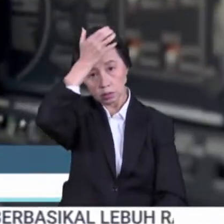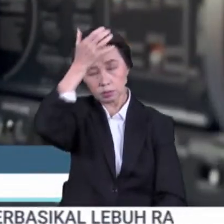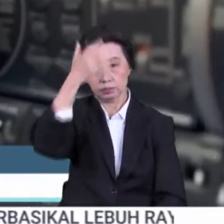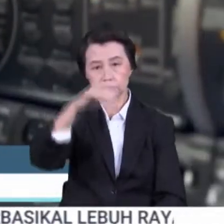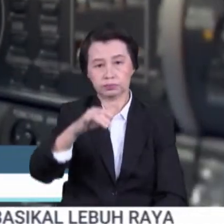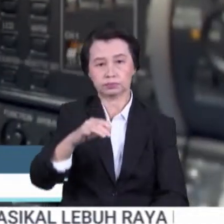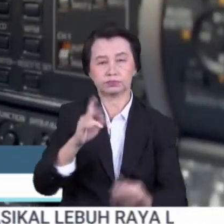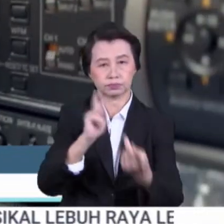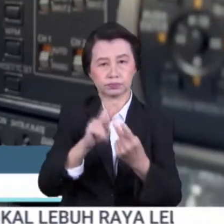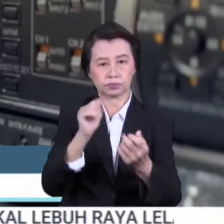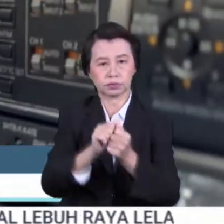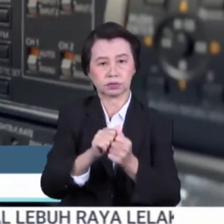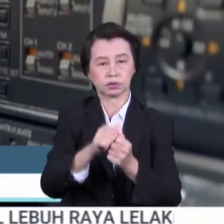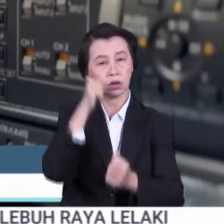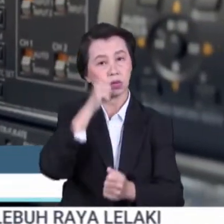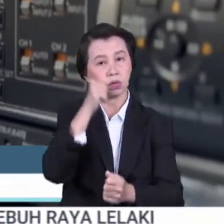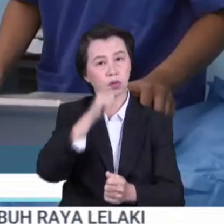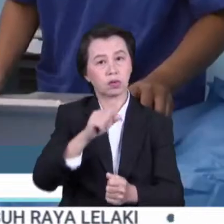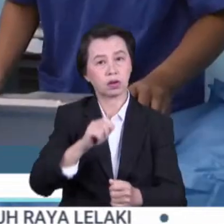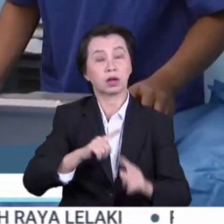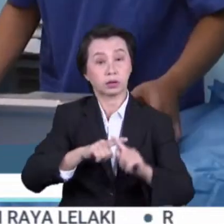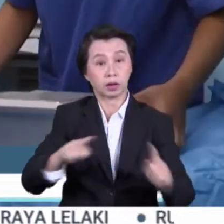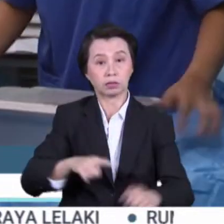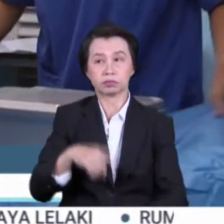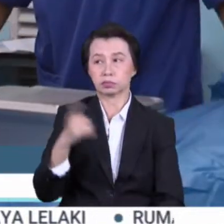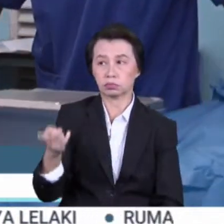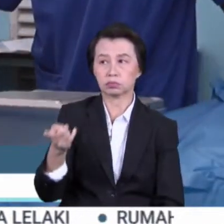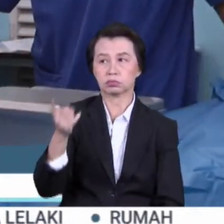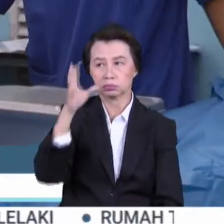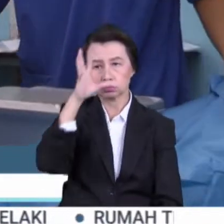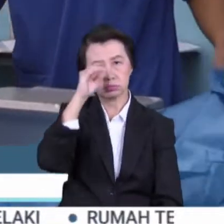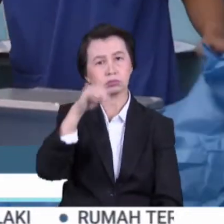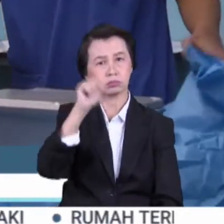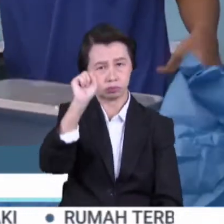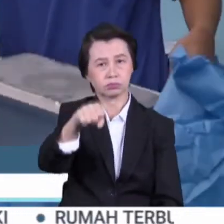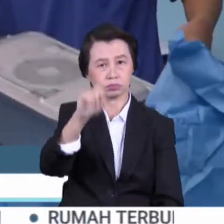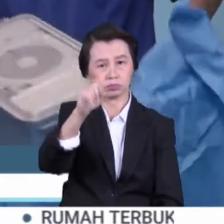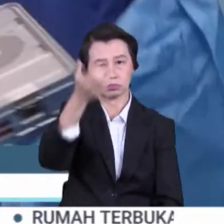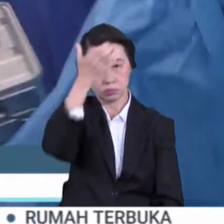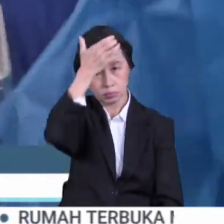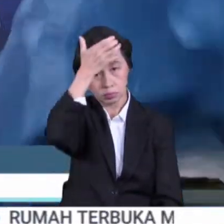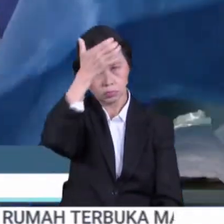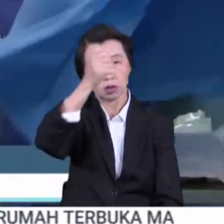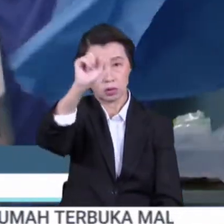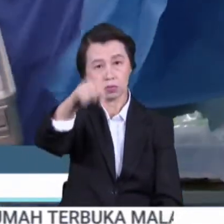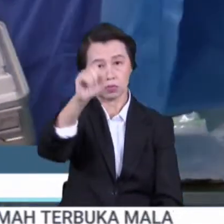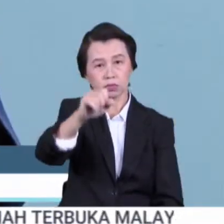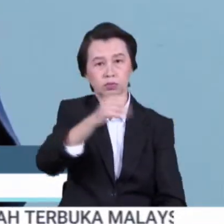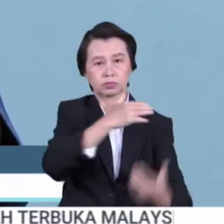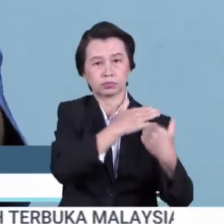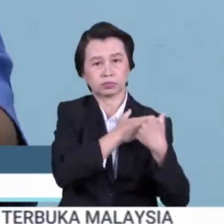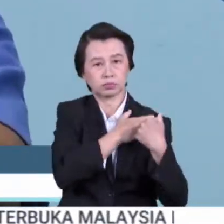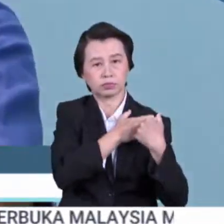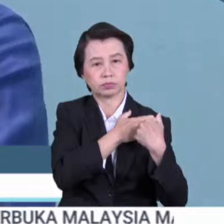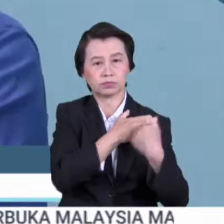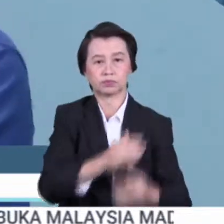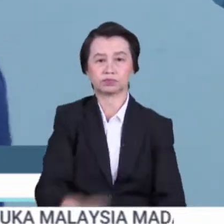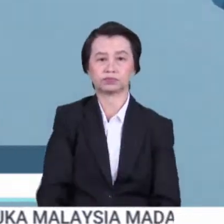wanita. Namun, Fakhrurazi Haizir membuktikan jururawat lelaki juga mampu memikul peranan tersebut.